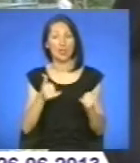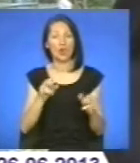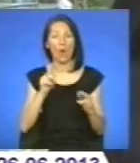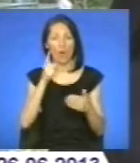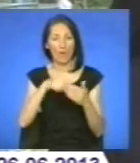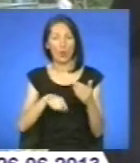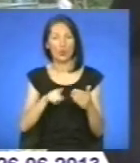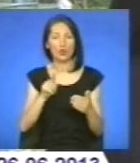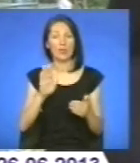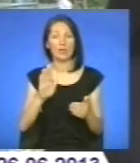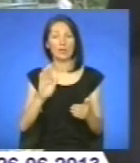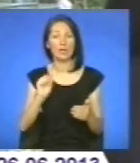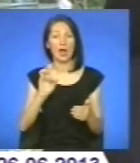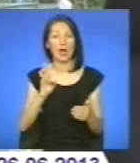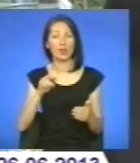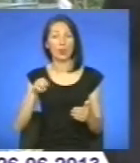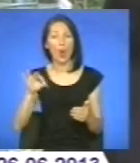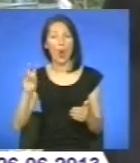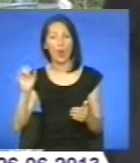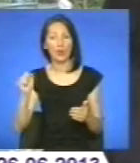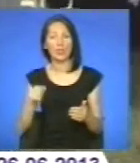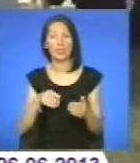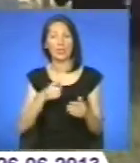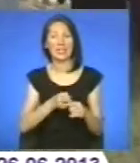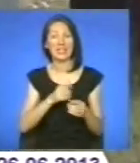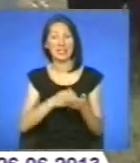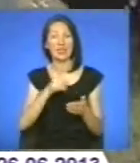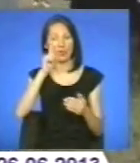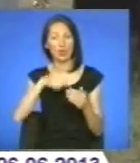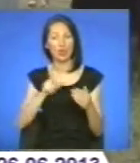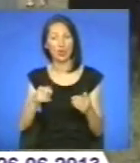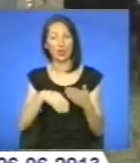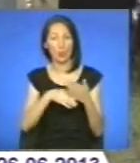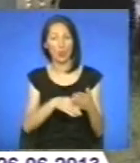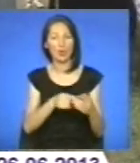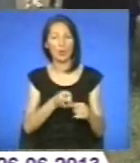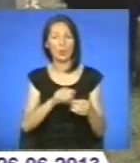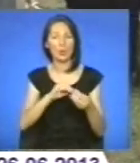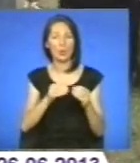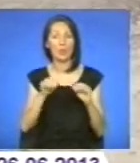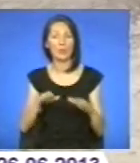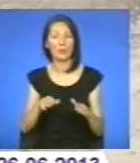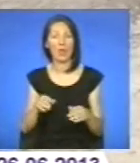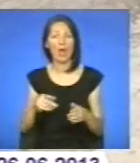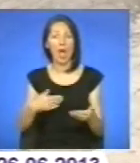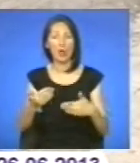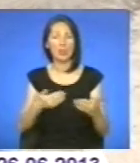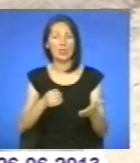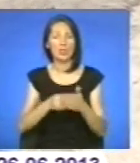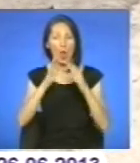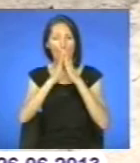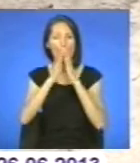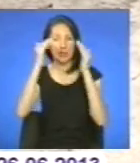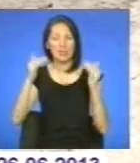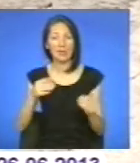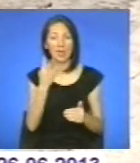людиною, допоможе, щоб ці всі проблеми монастиря вирішилися. Добиратися до монастиря 4 кілометри. Для паломника ця відстань є, можна